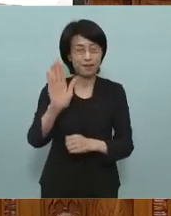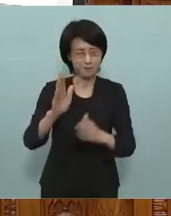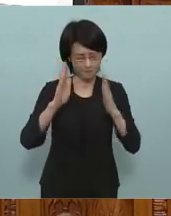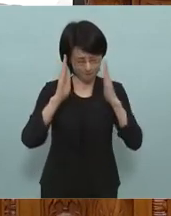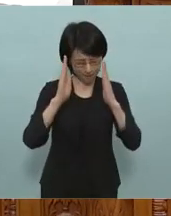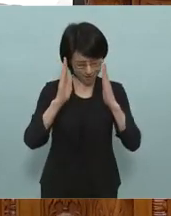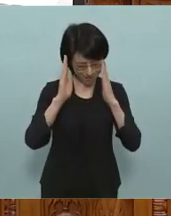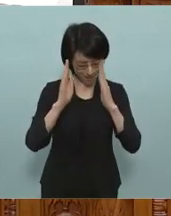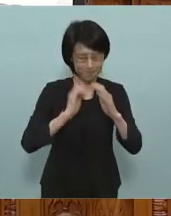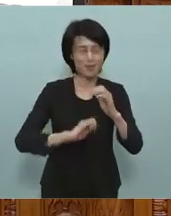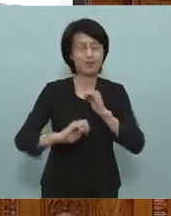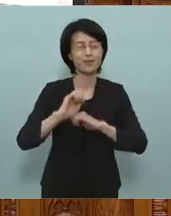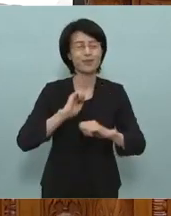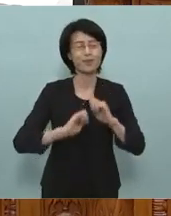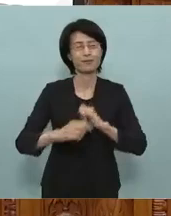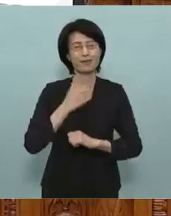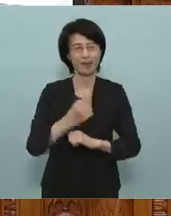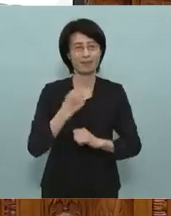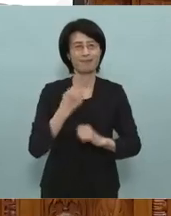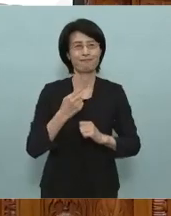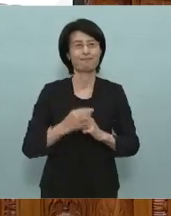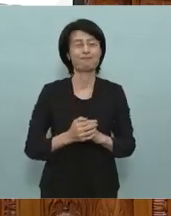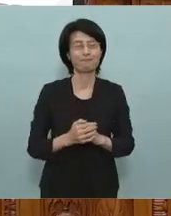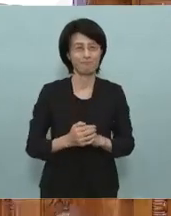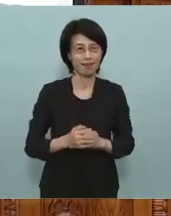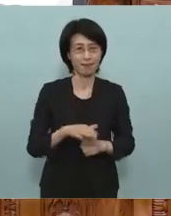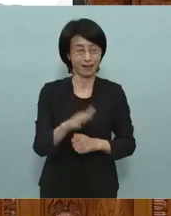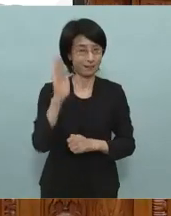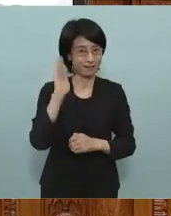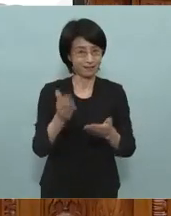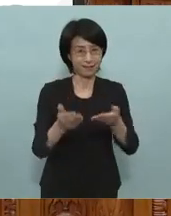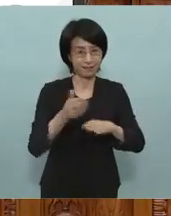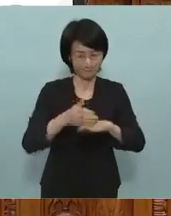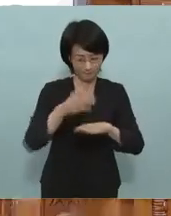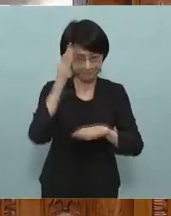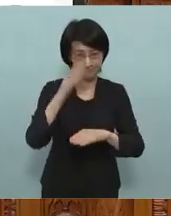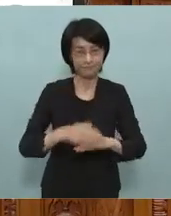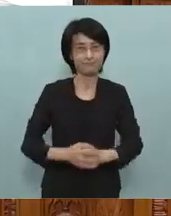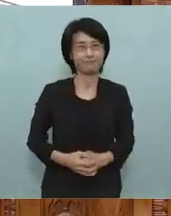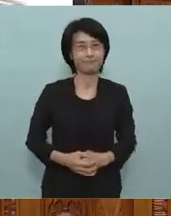全身全霊で取り組んでまいりますご清聴ありがとうございました